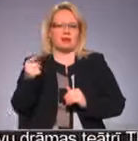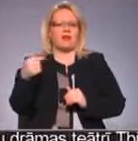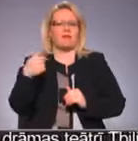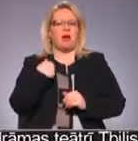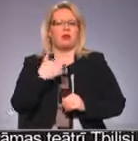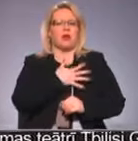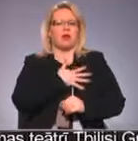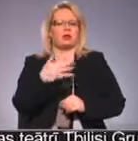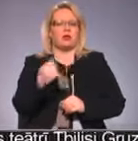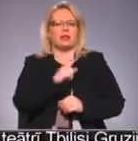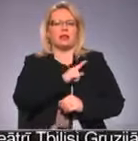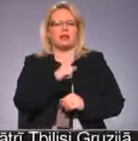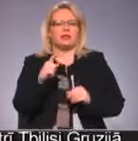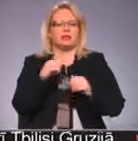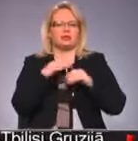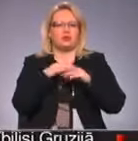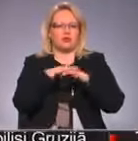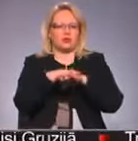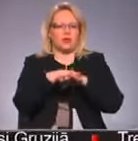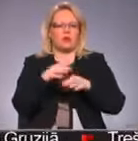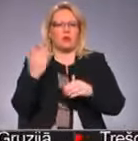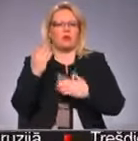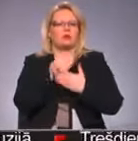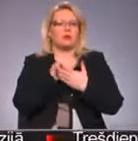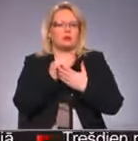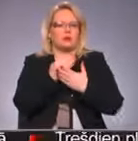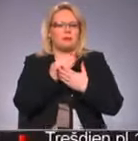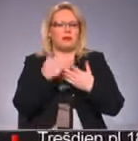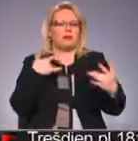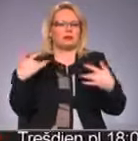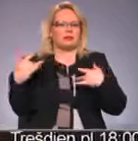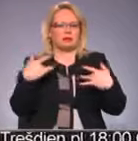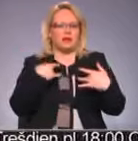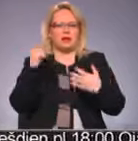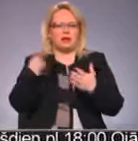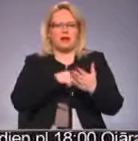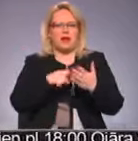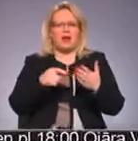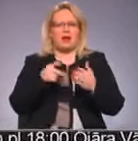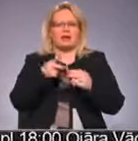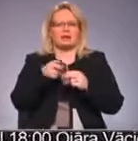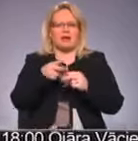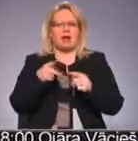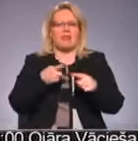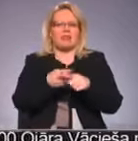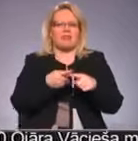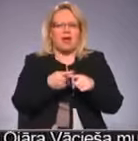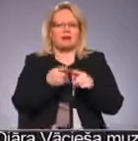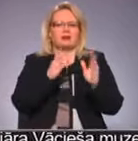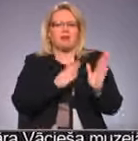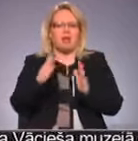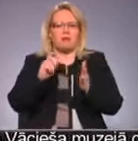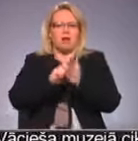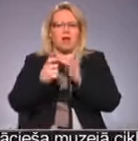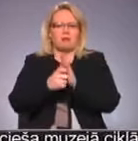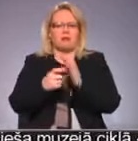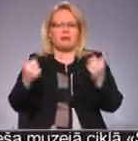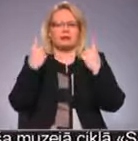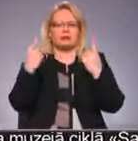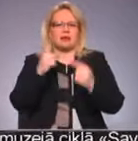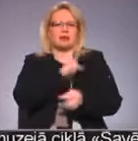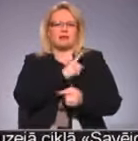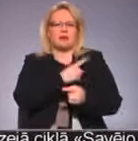Mani aizkustināja līdz šūniņām, lai ko tas arī nozīmētu. Izrāde graiza kā ar nazi, lēnām un pa gabaliņiem. Izcili spēcīgs